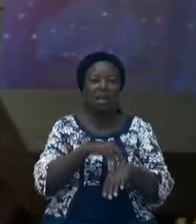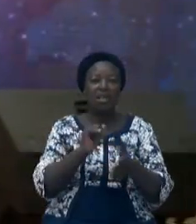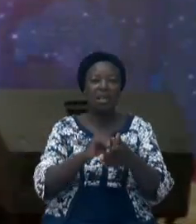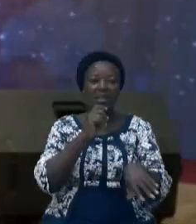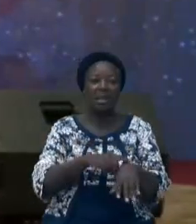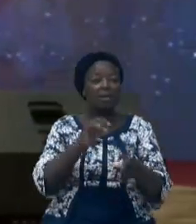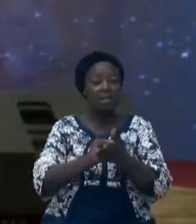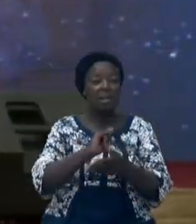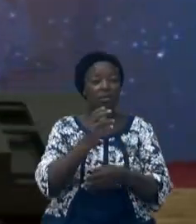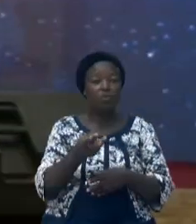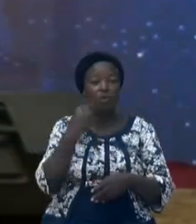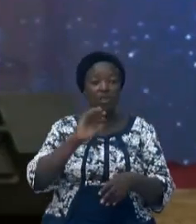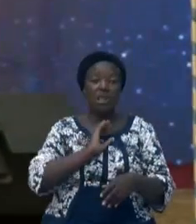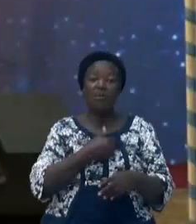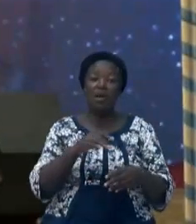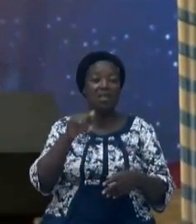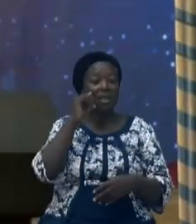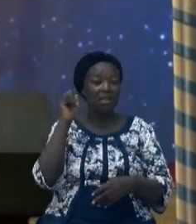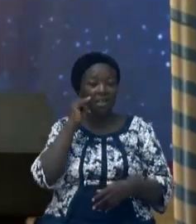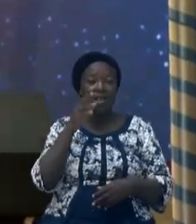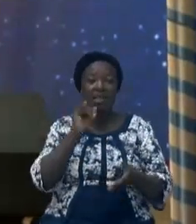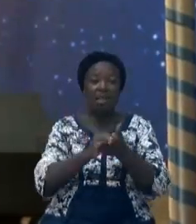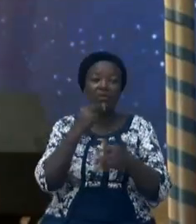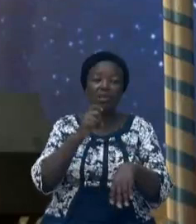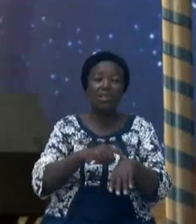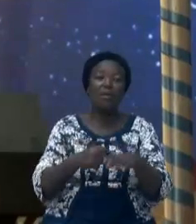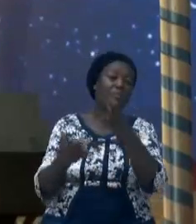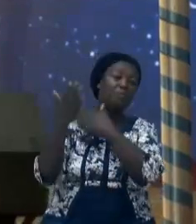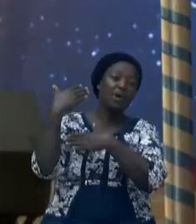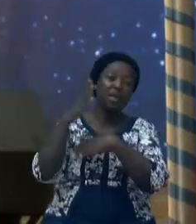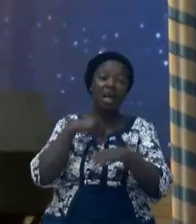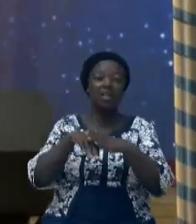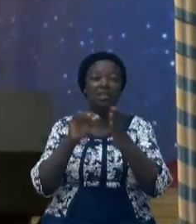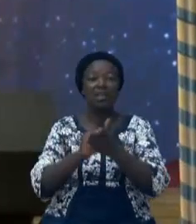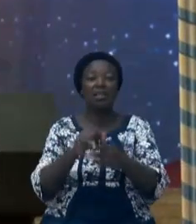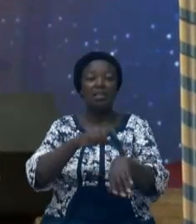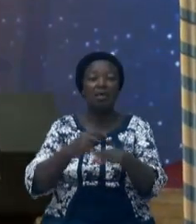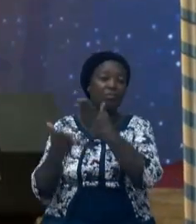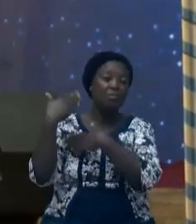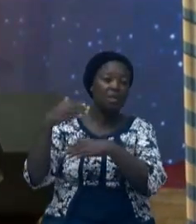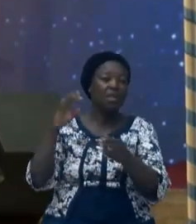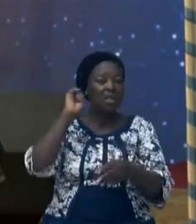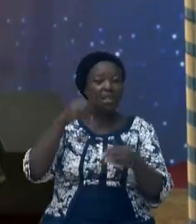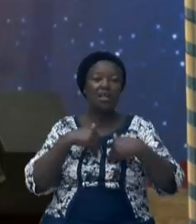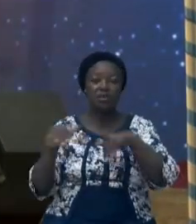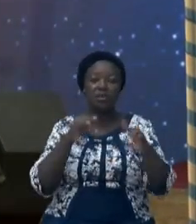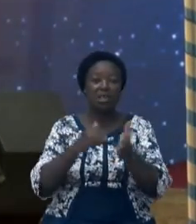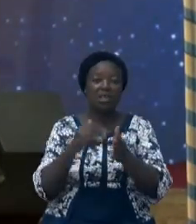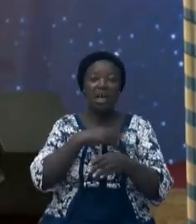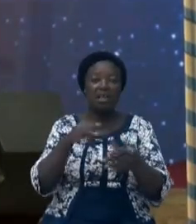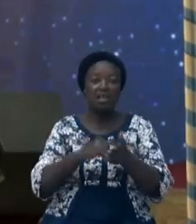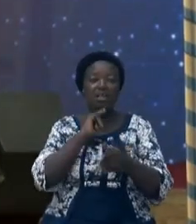19 h 30 ce qu'il a fait en son temps c'est notre fière dans le passé